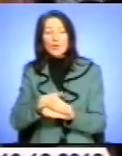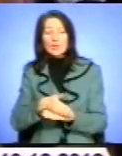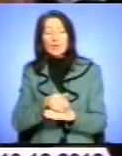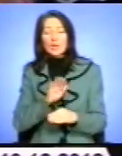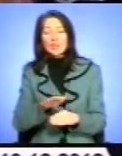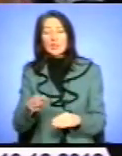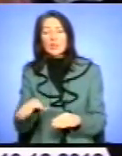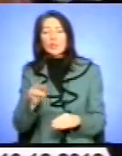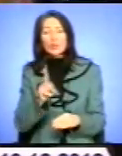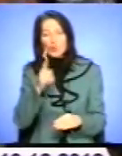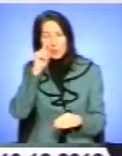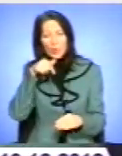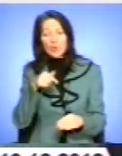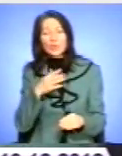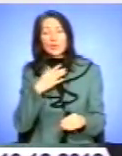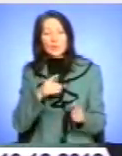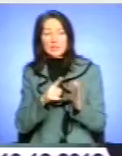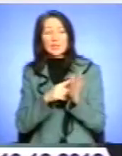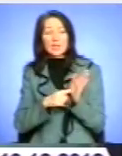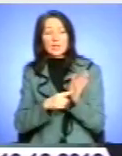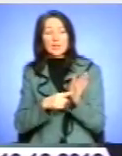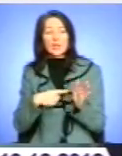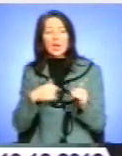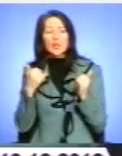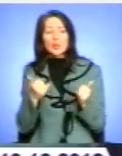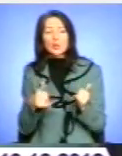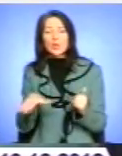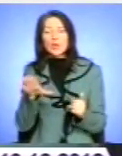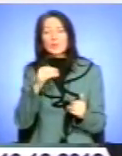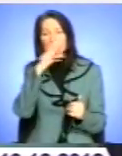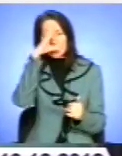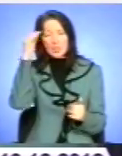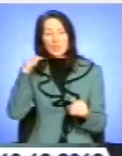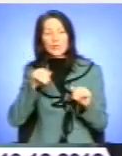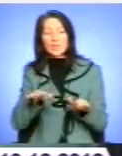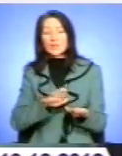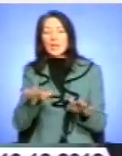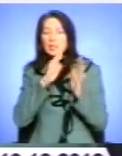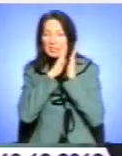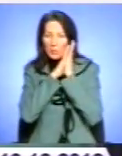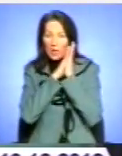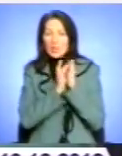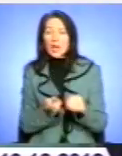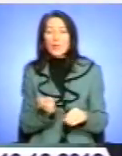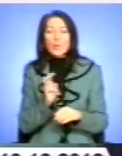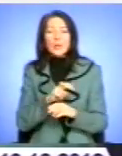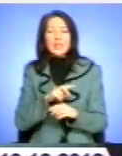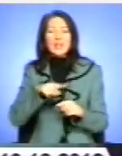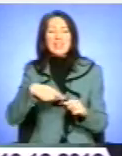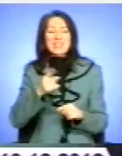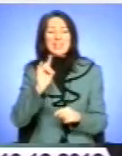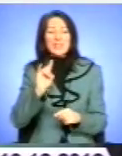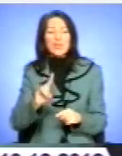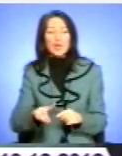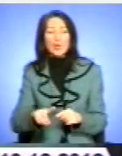знають, із задоволенням діляться. Я сьогодні цілу ніч вирішив не спати, бо прийде через вікно Миколай до хати.